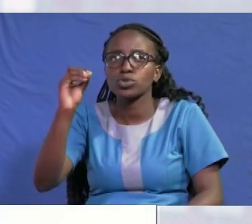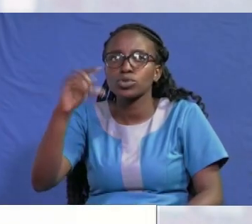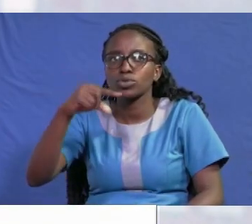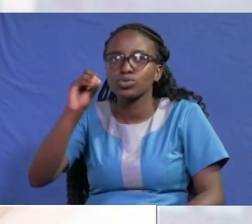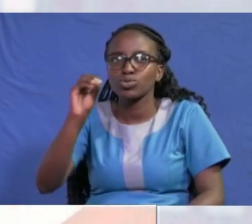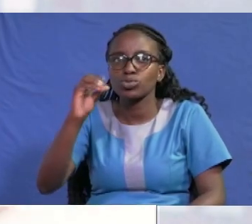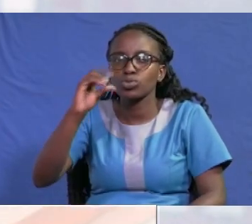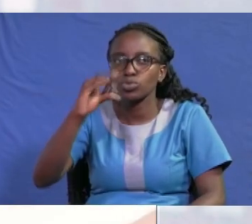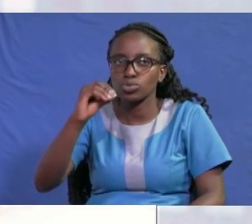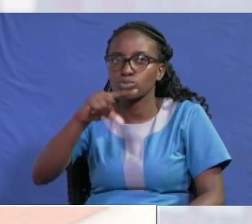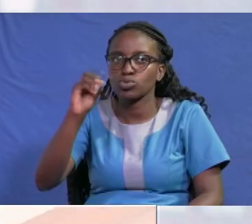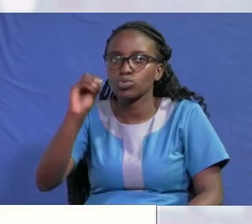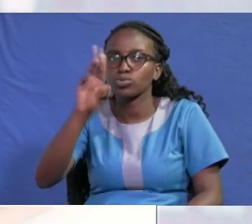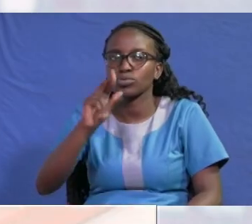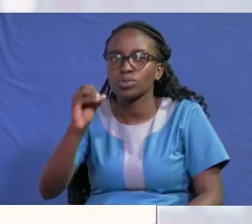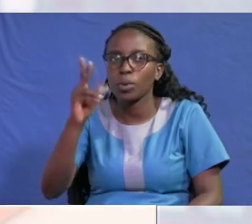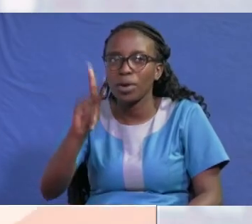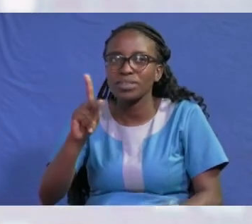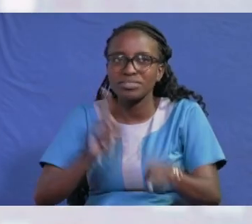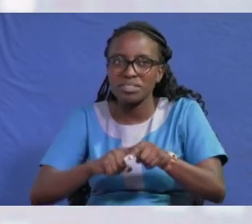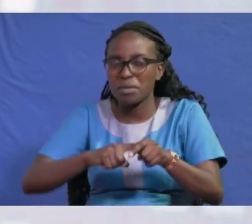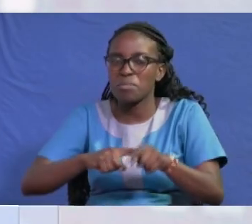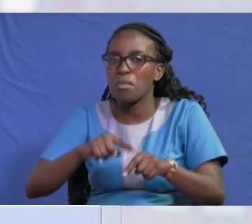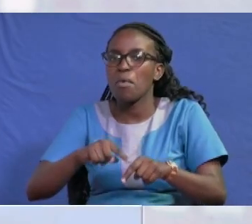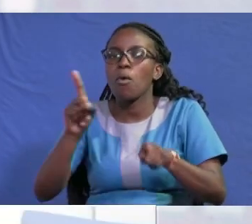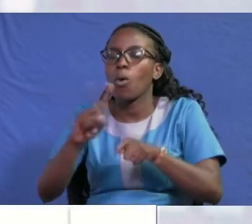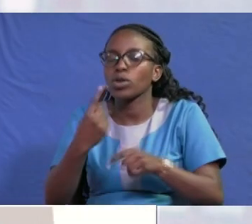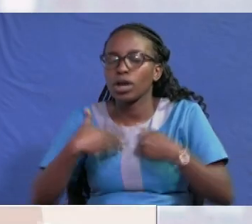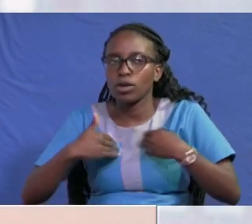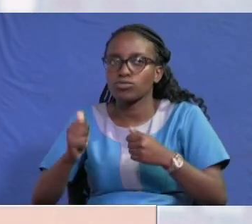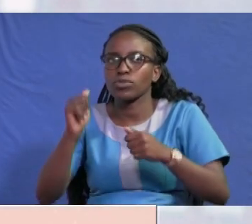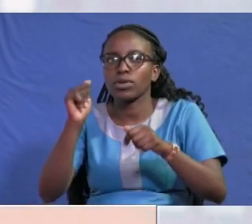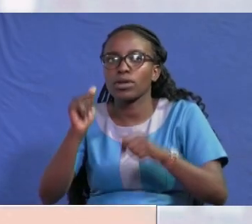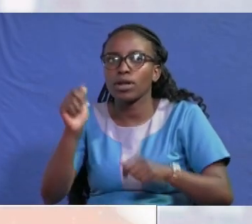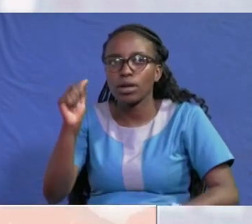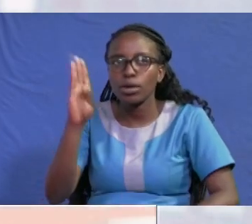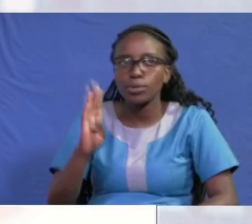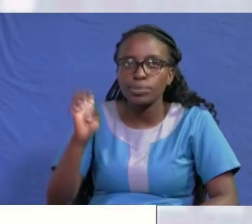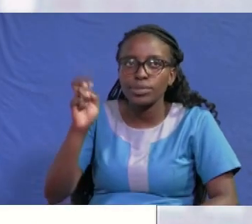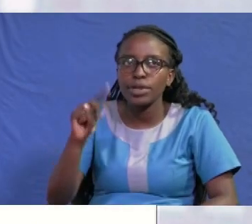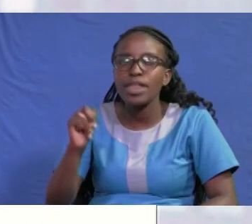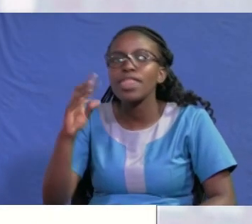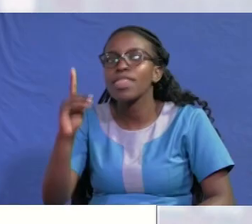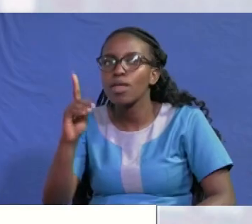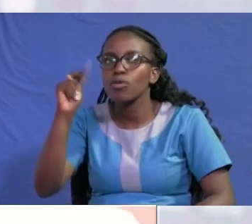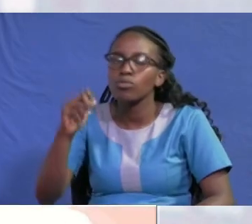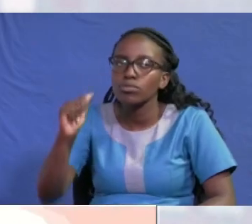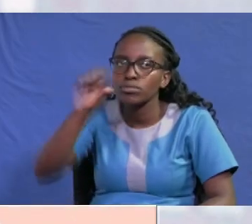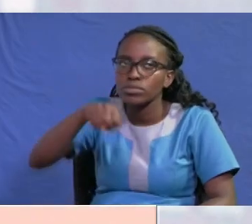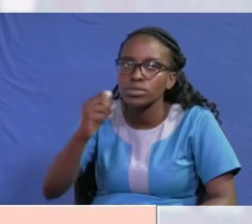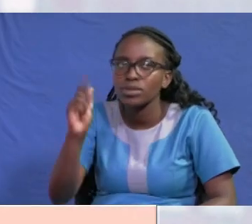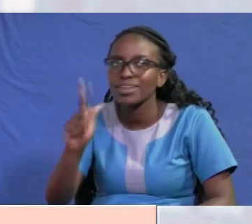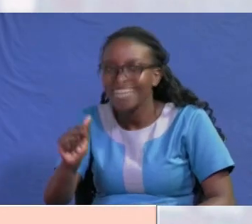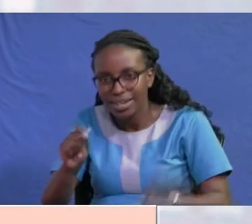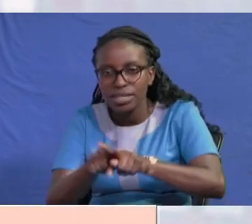Kulingana na kamanda mkuu wa polisi kaunti hiyo, Abdulrasak Jaldesa, anasema afisa wa polisi walikuwa wakifuatilia